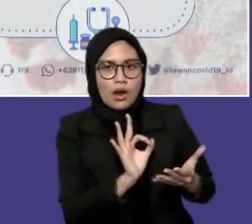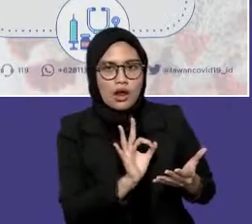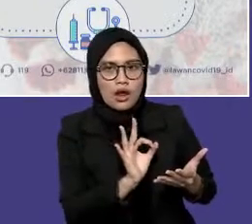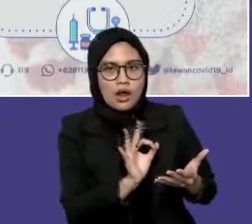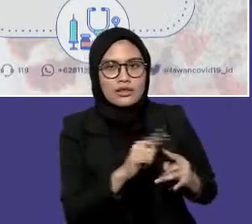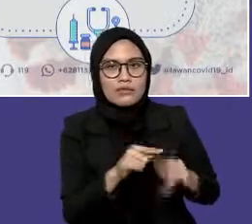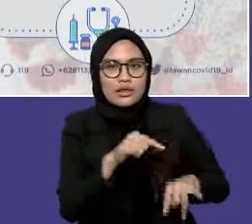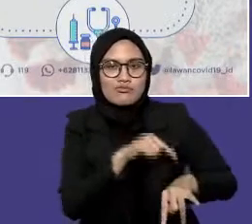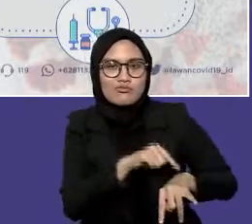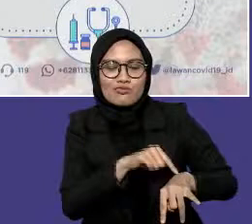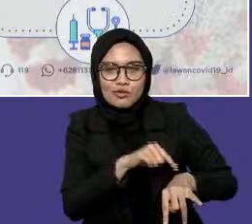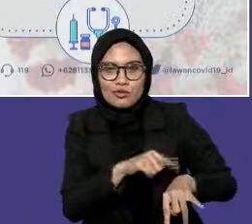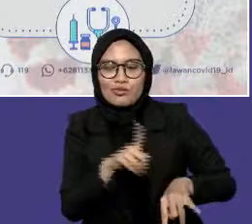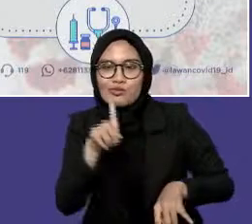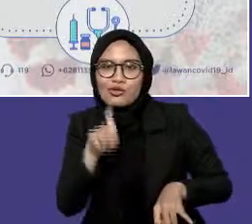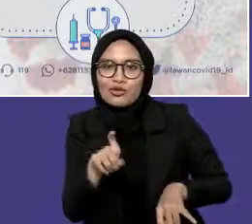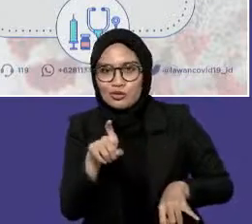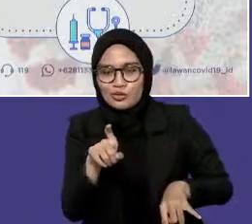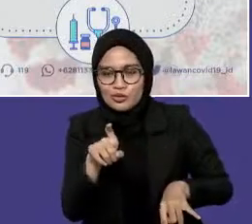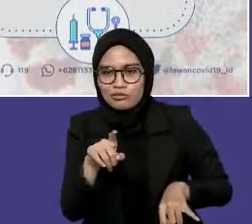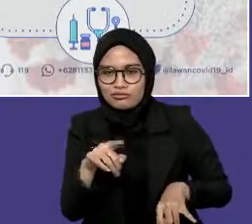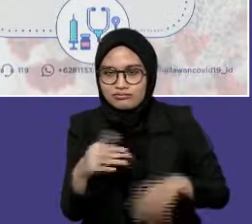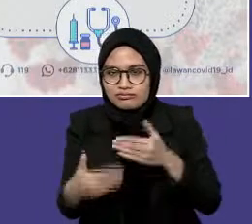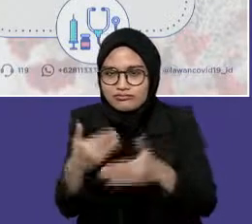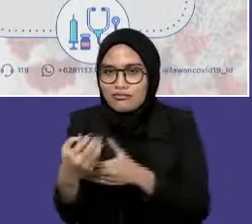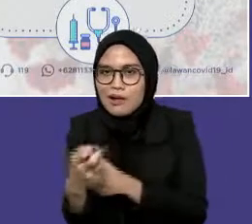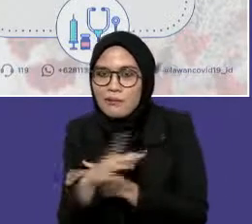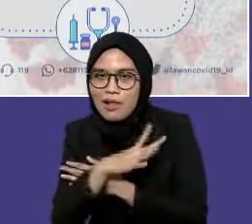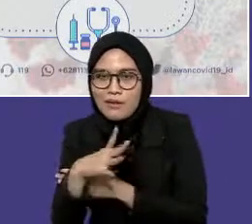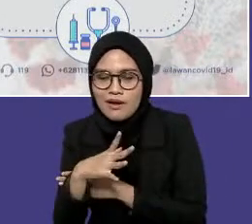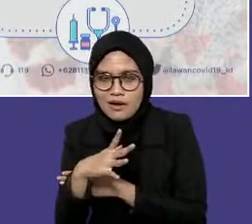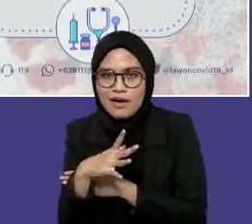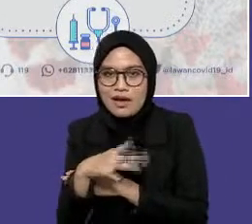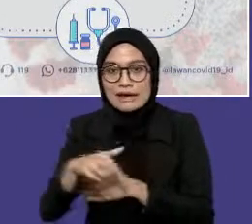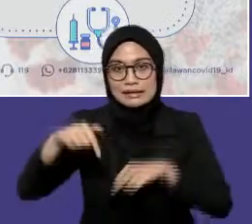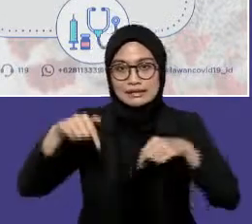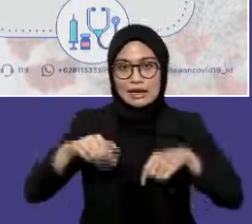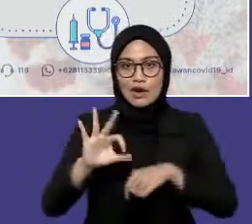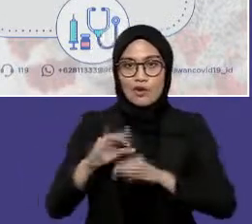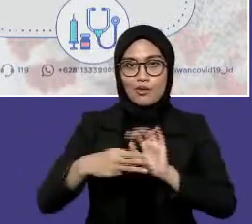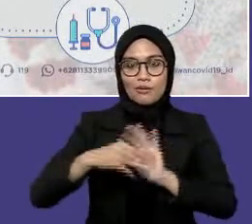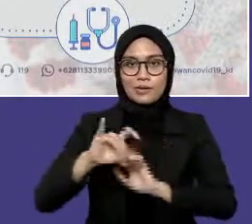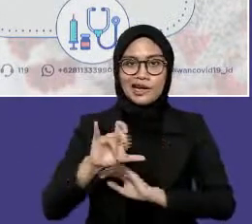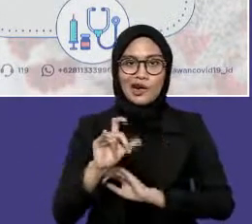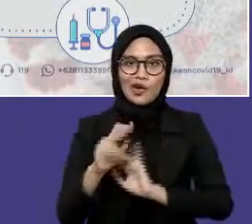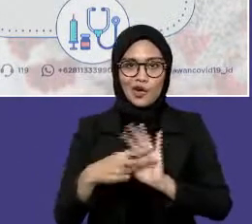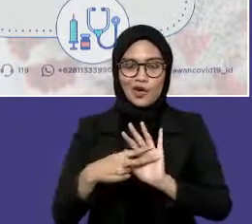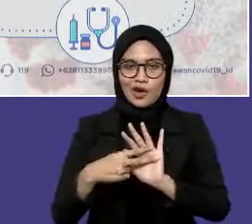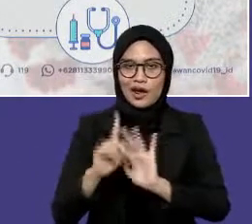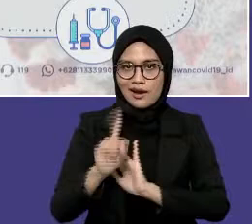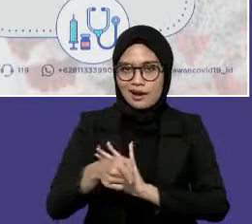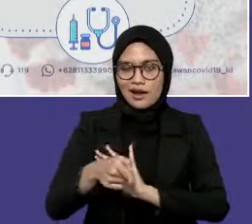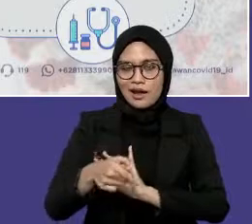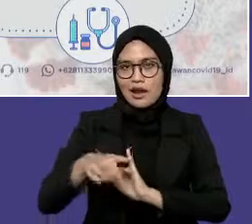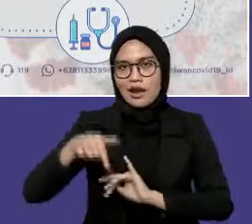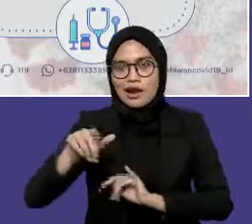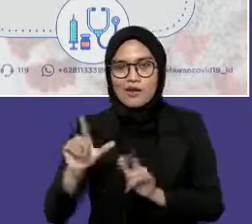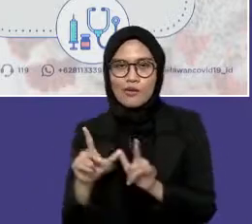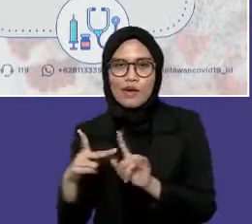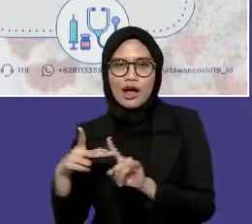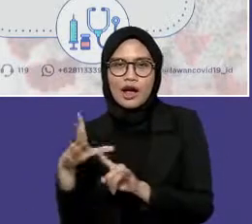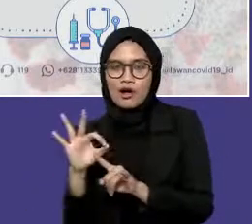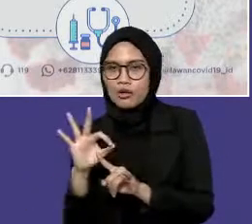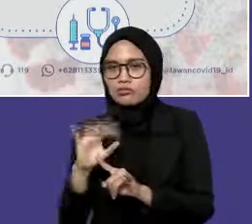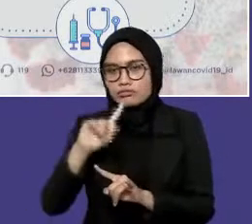karakteristik virus, pada kemunculan Omikron, WHO mengambil langkah antisipatif yang cepat dengan merubah